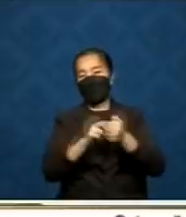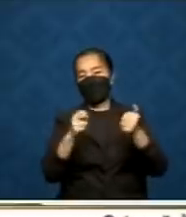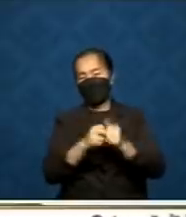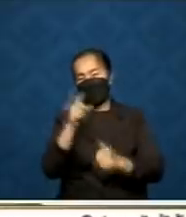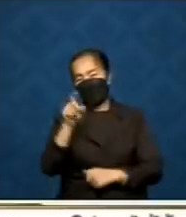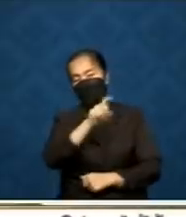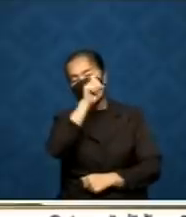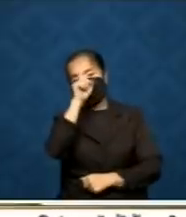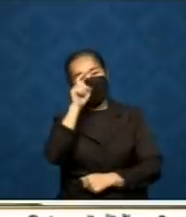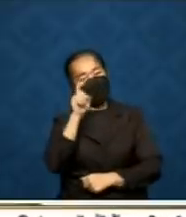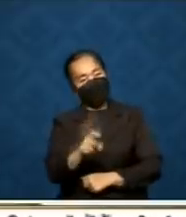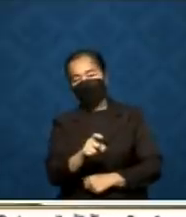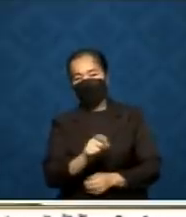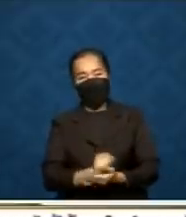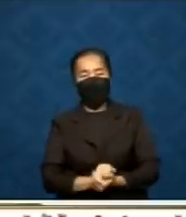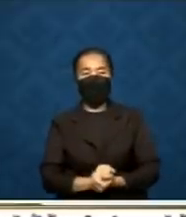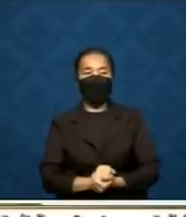สงสัยอีกจนได้